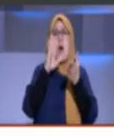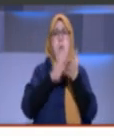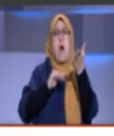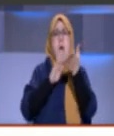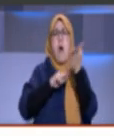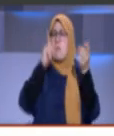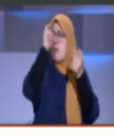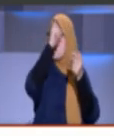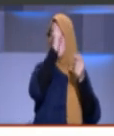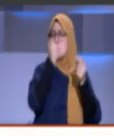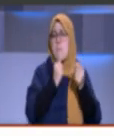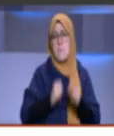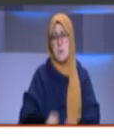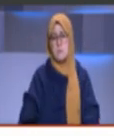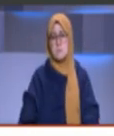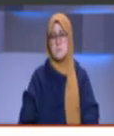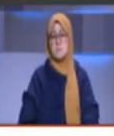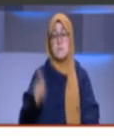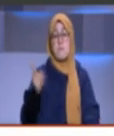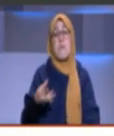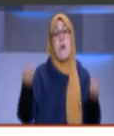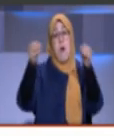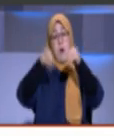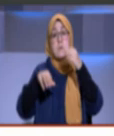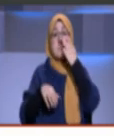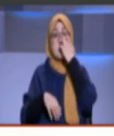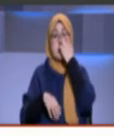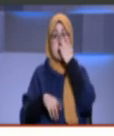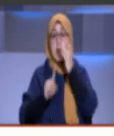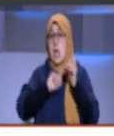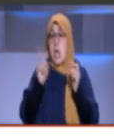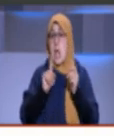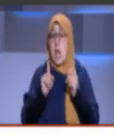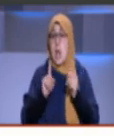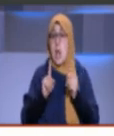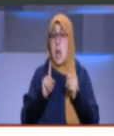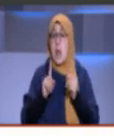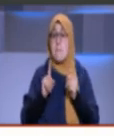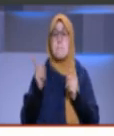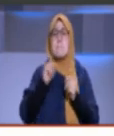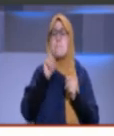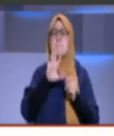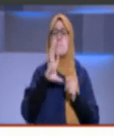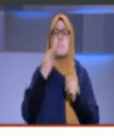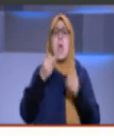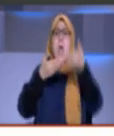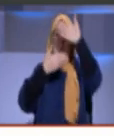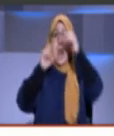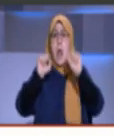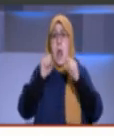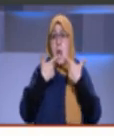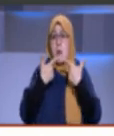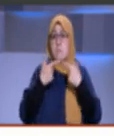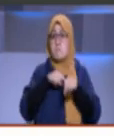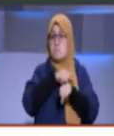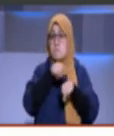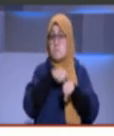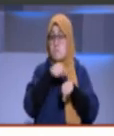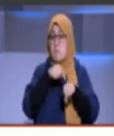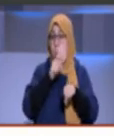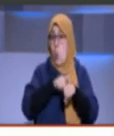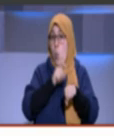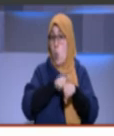الاستثنائي الحقيقة أيضا لم تخلف جماعة الإخوان ولا الإرهاب لم يخلف موعده بأن هو